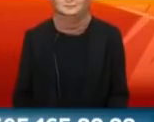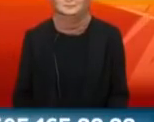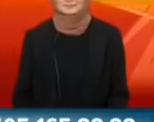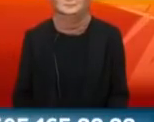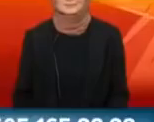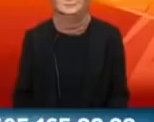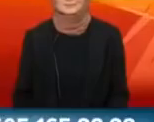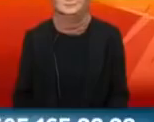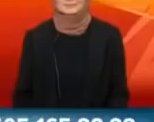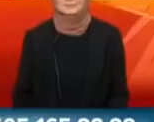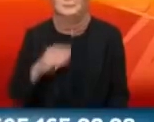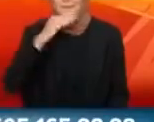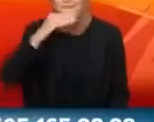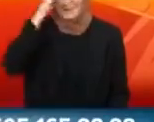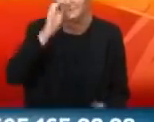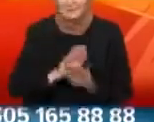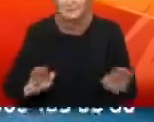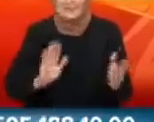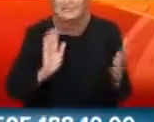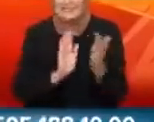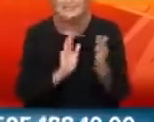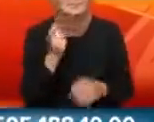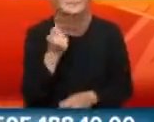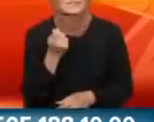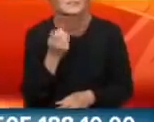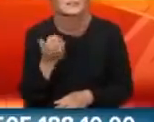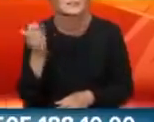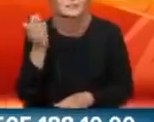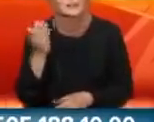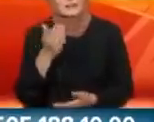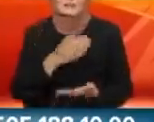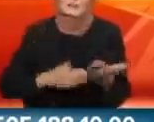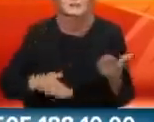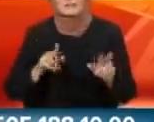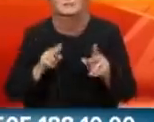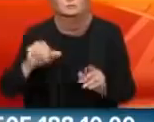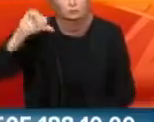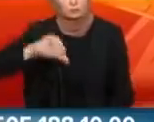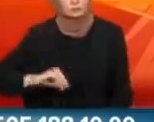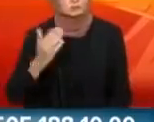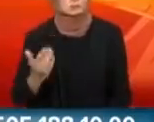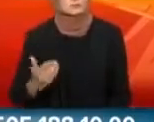Olsun. Bayramın bitmesine yakın fiyatlar neredeyse yarı yarıya düştü.